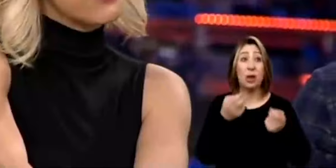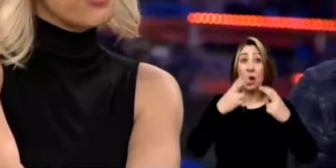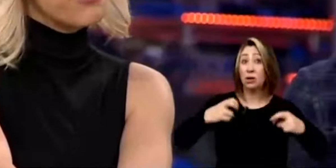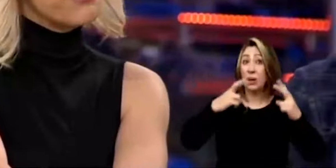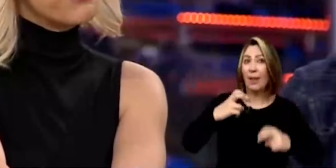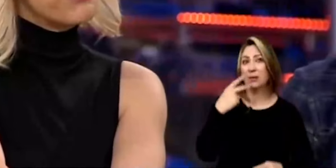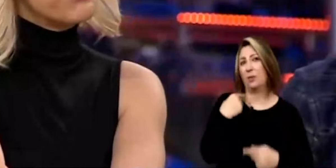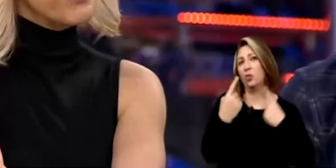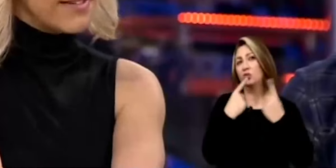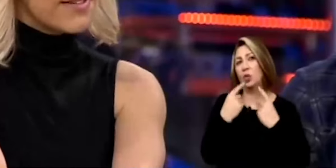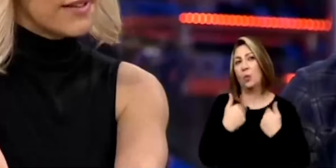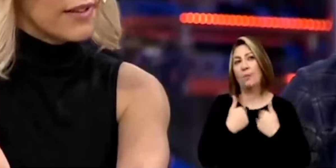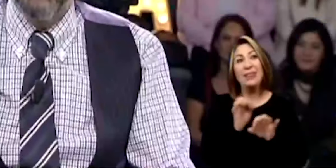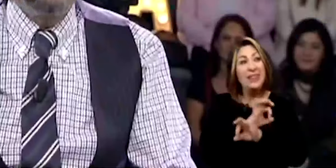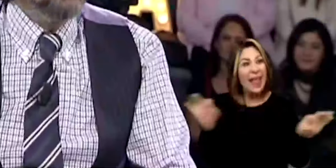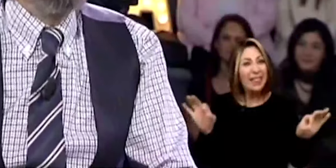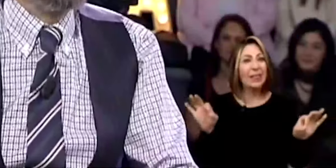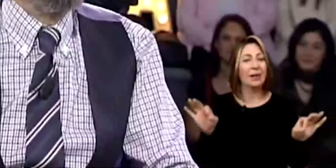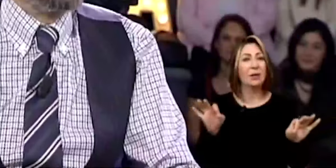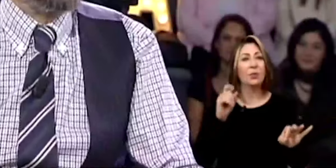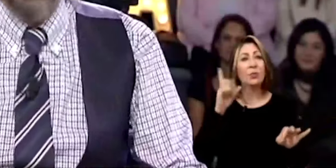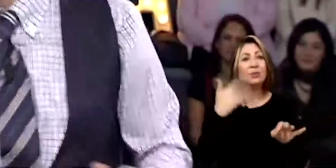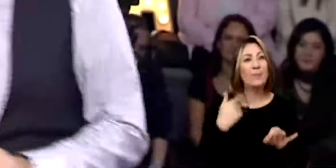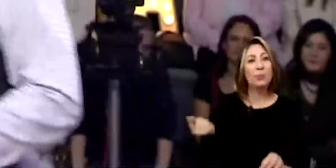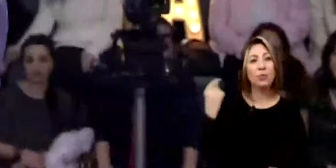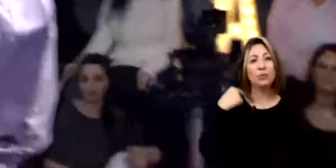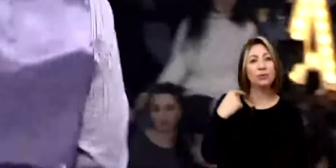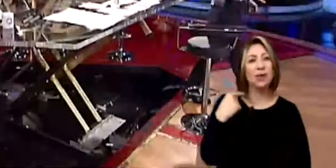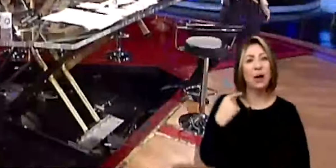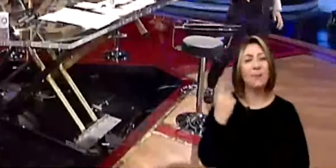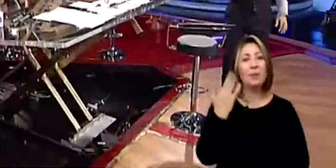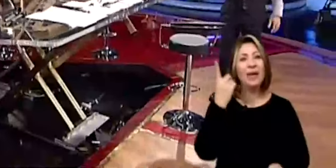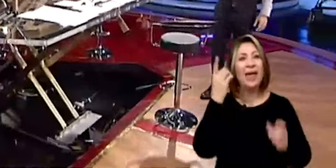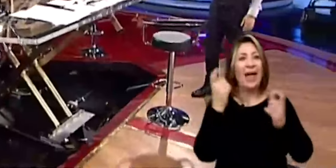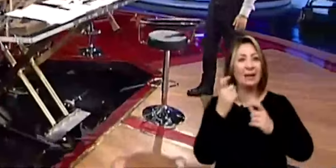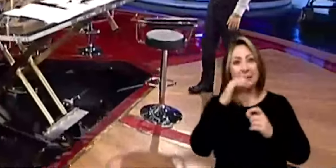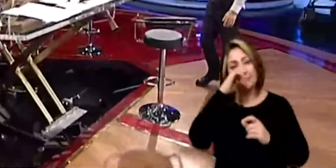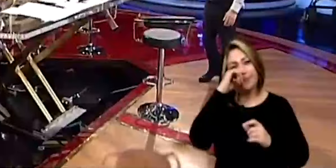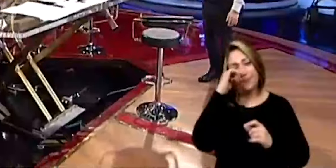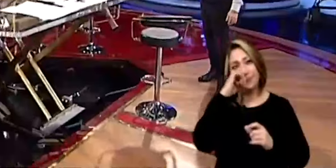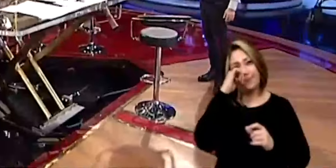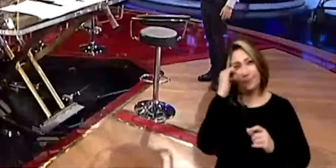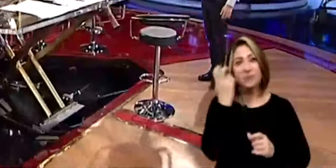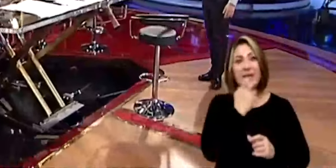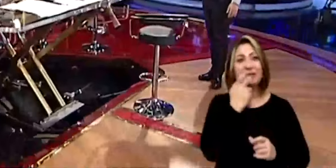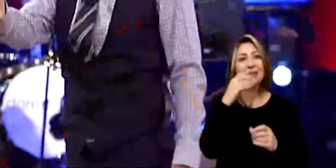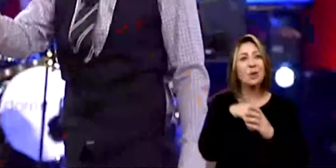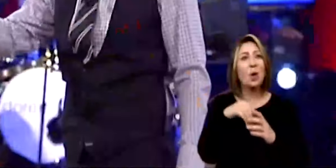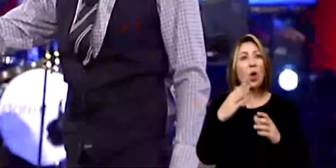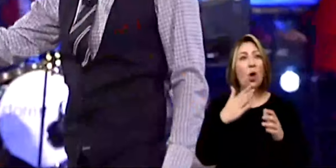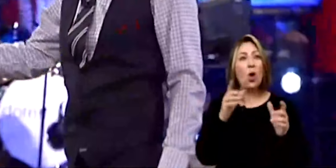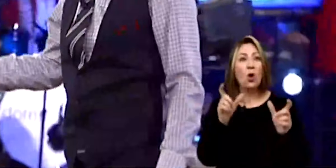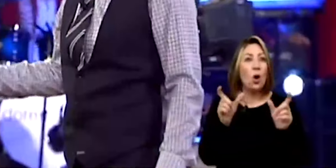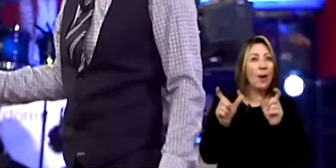çalışmalardan bahsediyorum. Net. Peki ya bu bize bulaşırsa mesela bir yerden içeri sanatçılarla ilgili söyleniyor ya önden